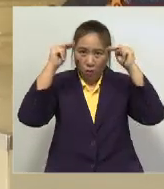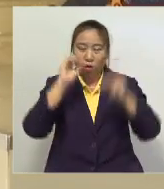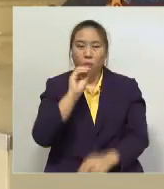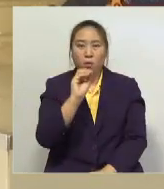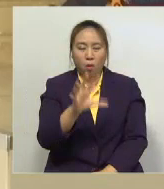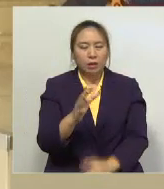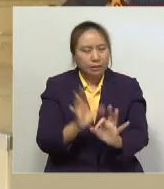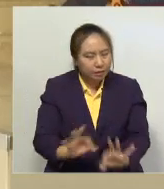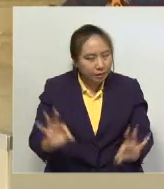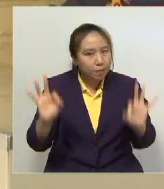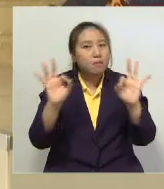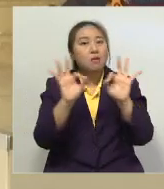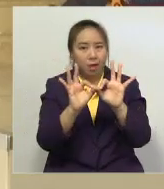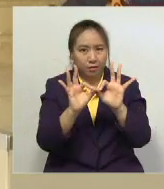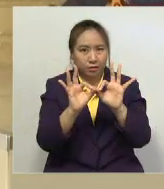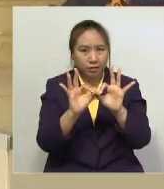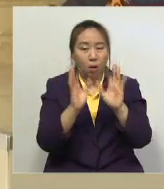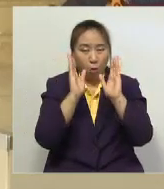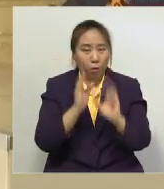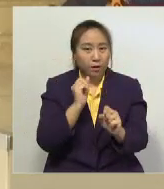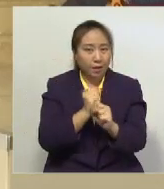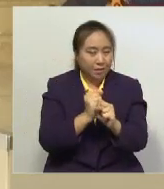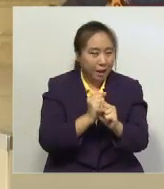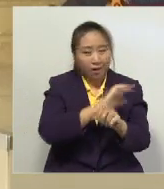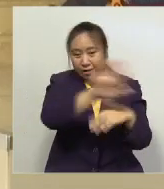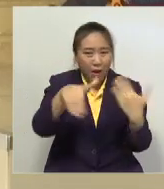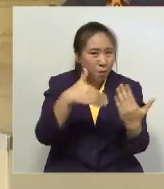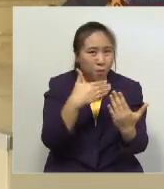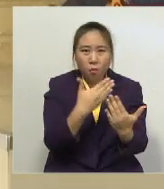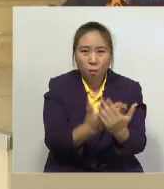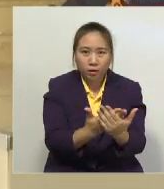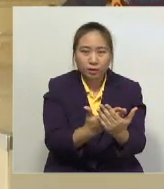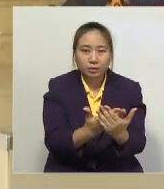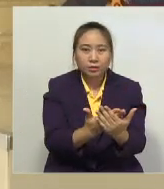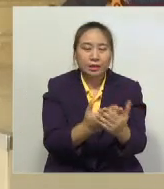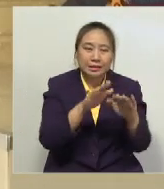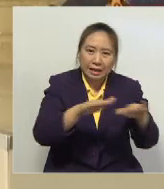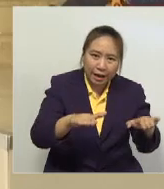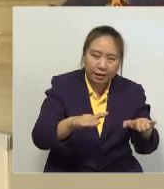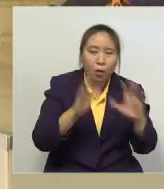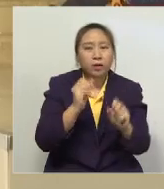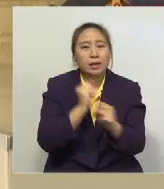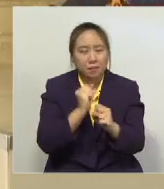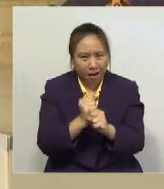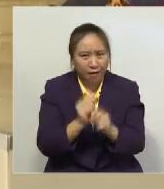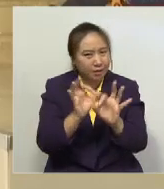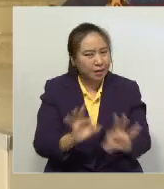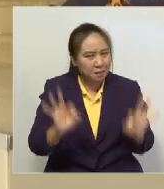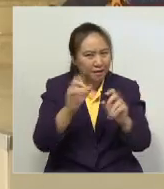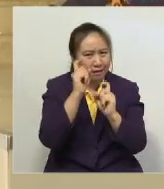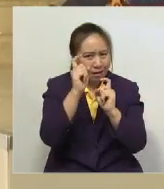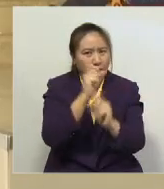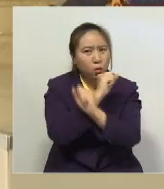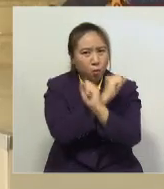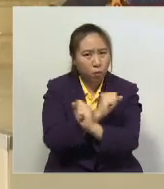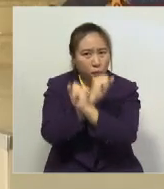ว่าเราต้องเน้นถึงความปลอดภัยเป็นสำคัญค่ะไม่ว่าจะความปลอดภัยของทั้งเด็กหรือความปลอดภัยของตัวเจ้าหน้าที่